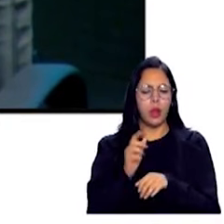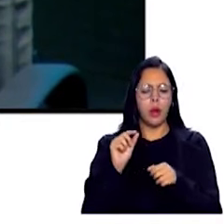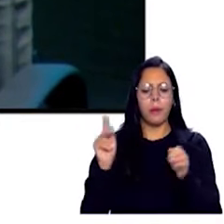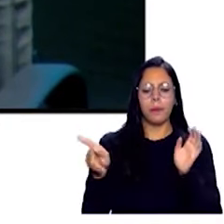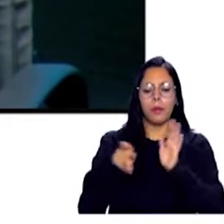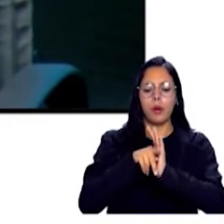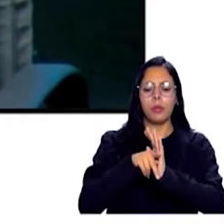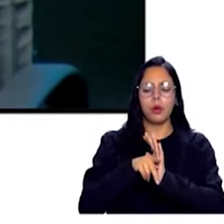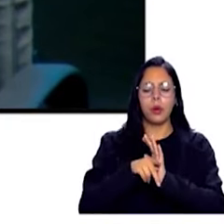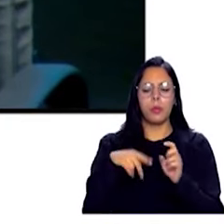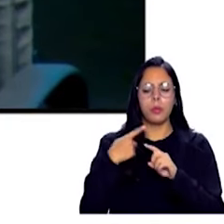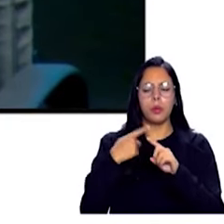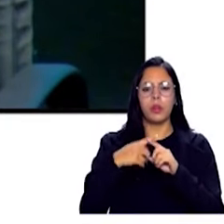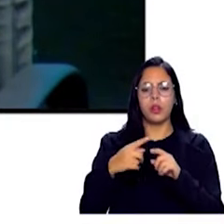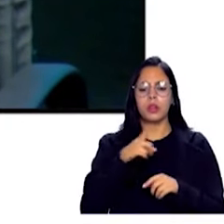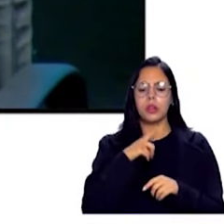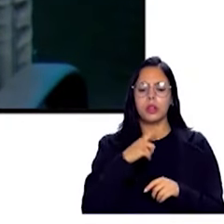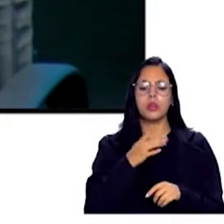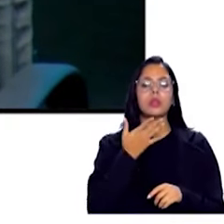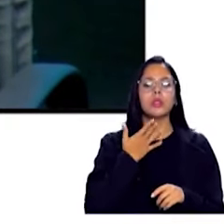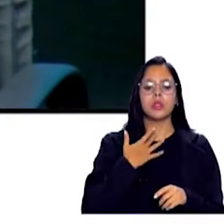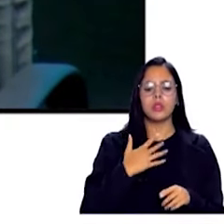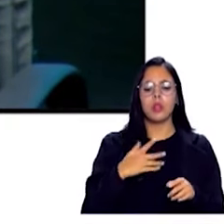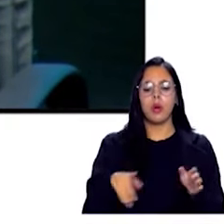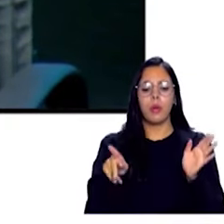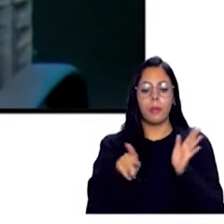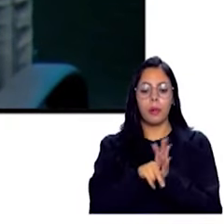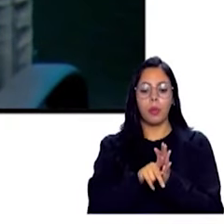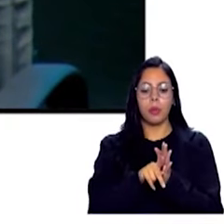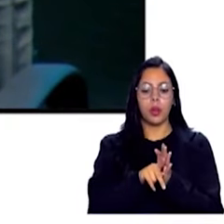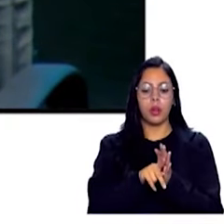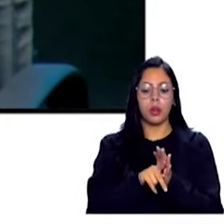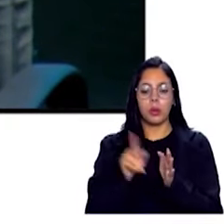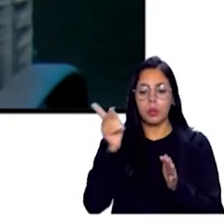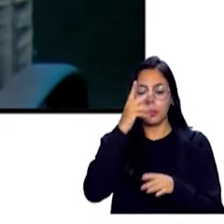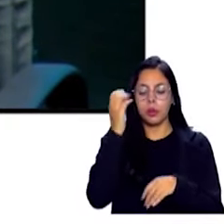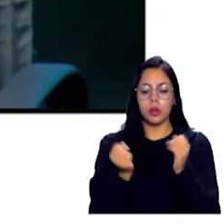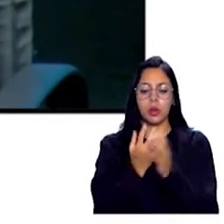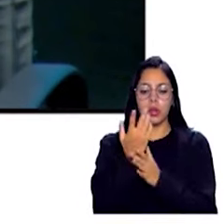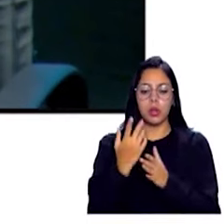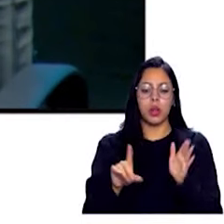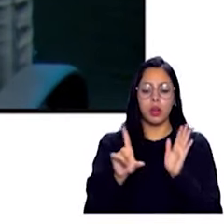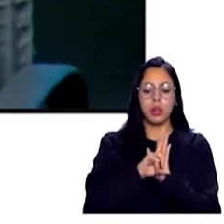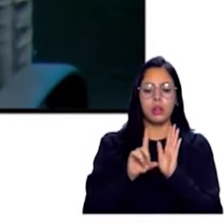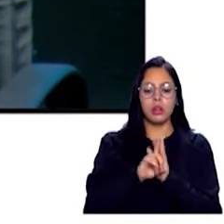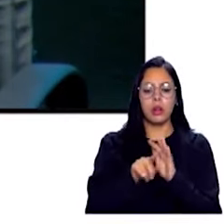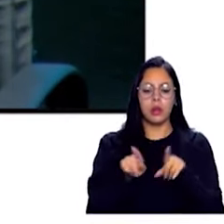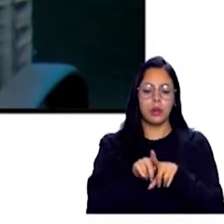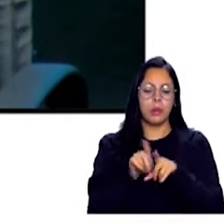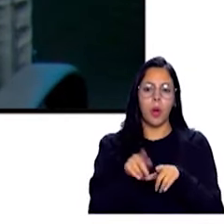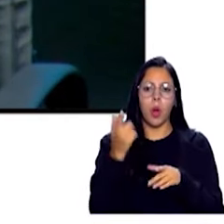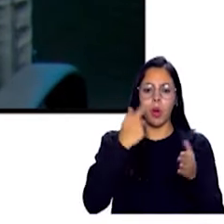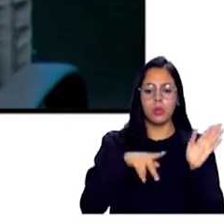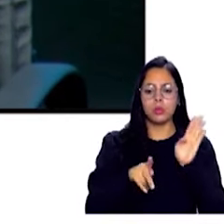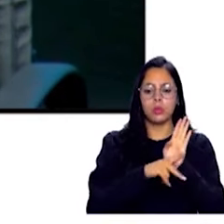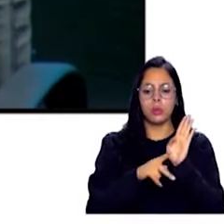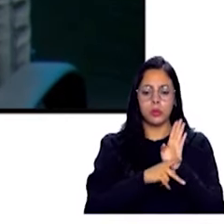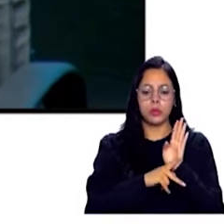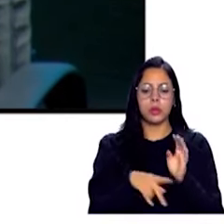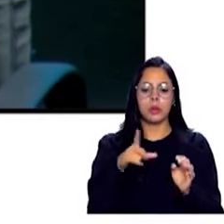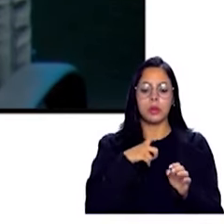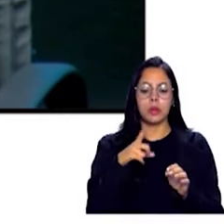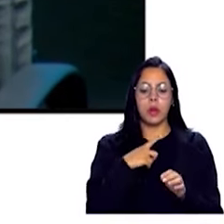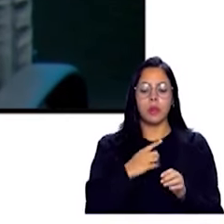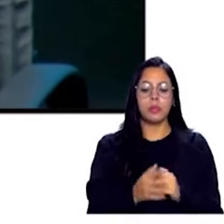avec d'autres principes ce qui a renforcé considérablement Son pouvoir avec un certain nombre